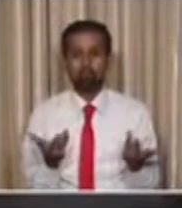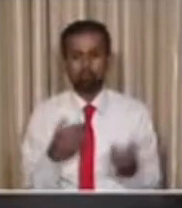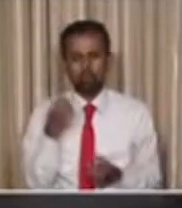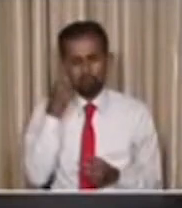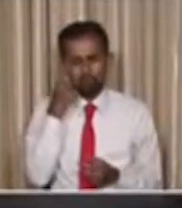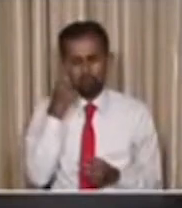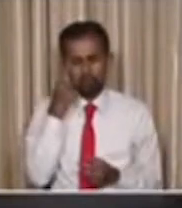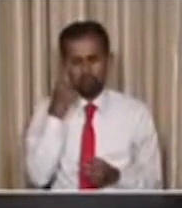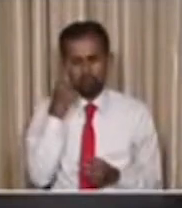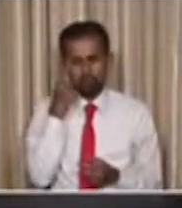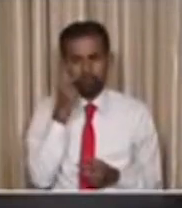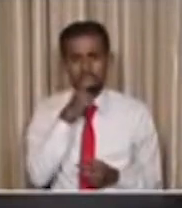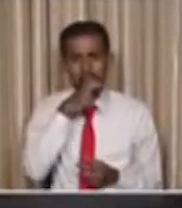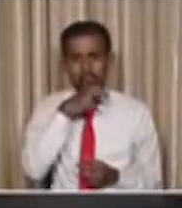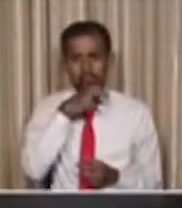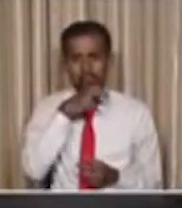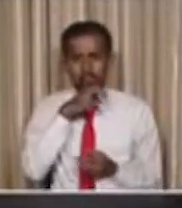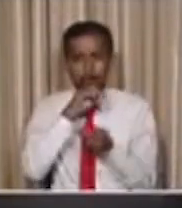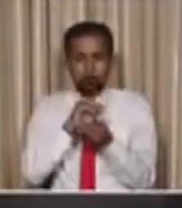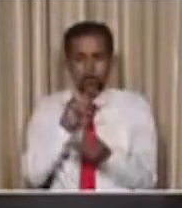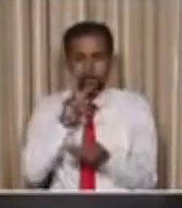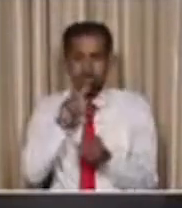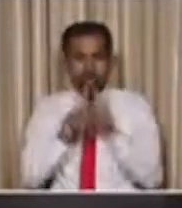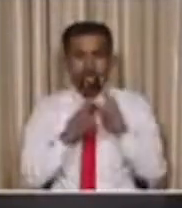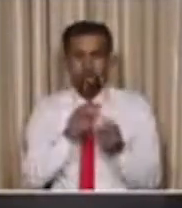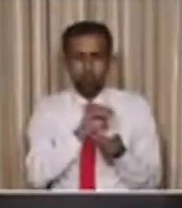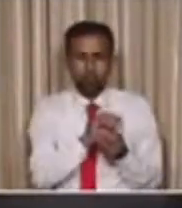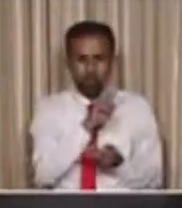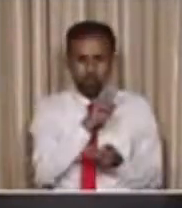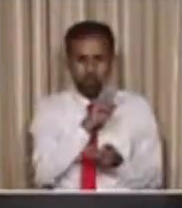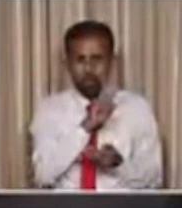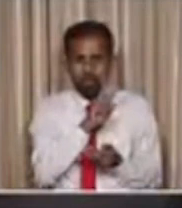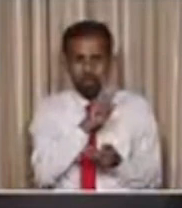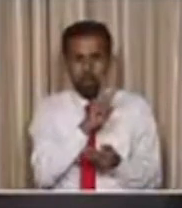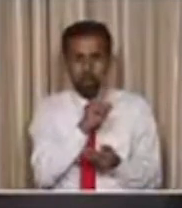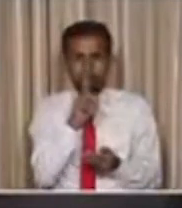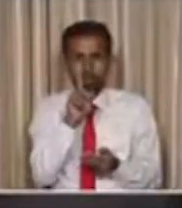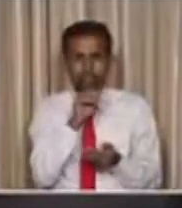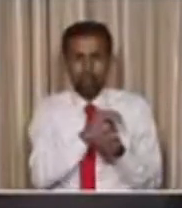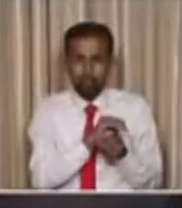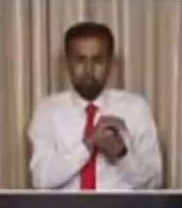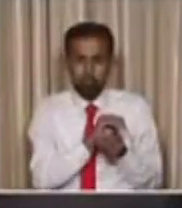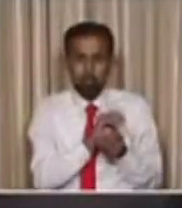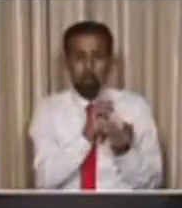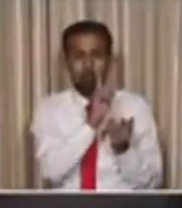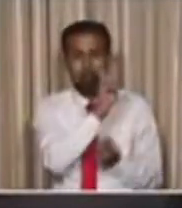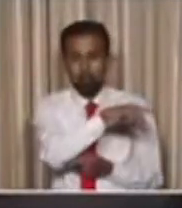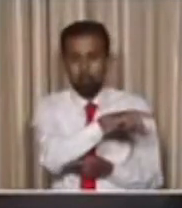වෙනවා අර ගිරාපැටවු දෙන්නයි කතාව. එක්තරා ගිරාපැටවු දෙන්නෙක් හිටියා. එක ගිරාපැටියෙක් ගියා